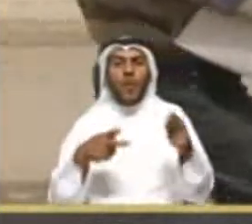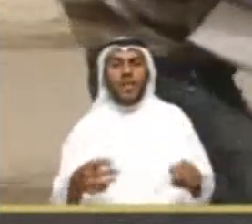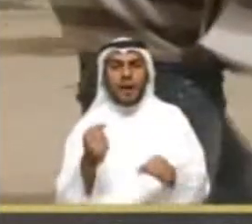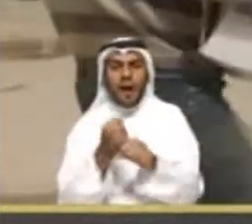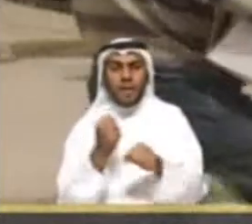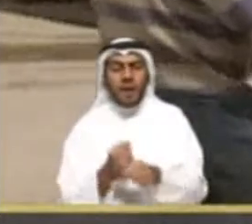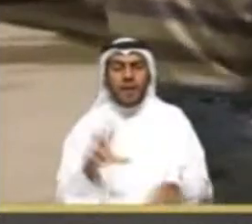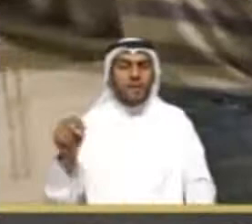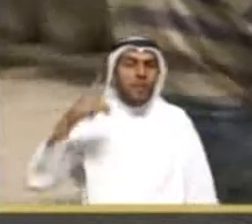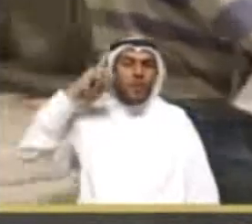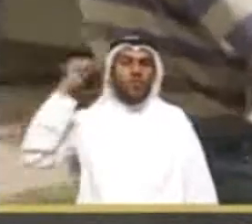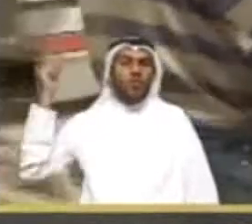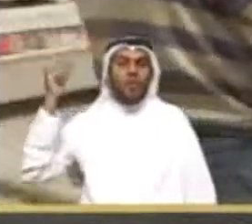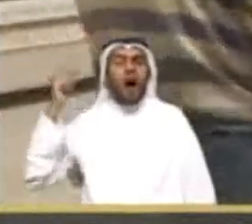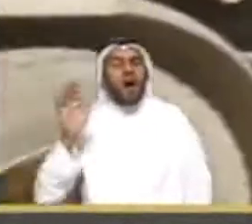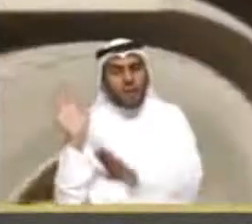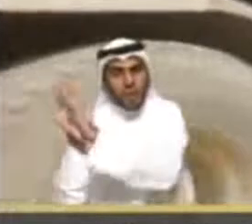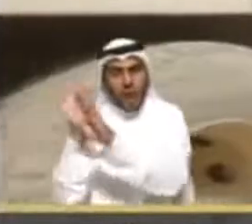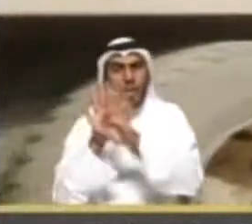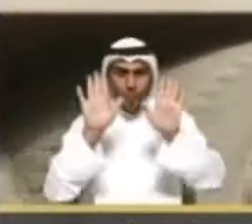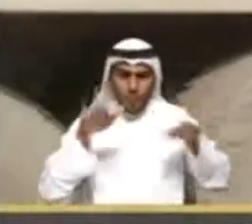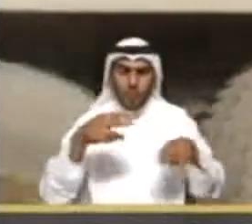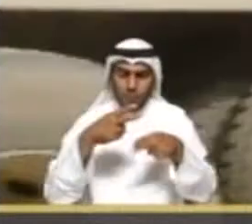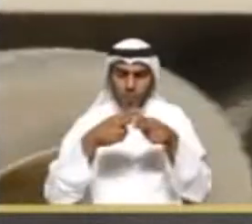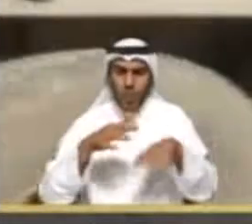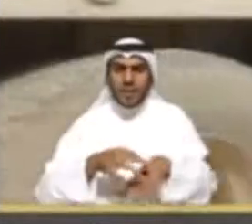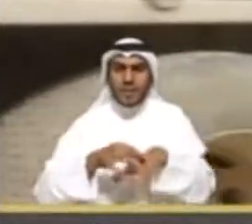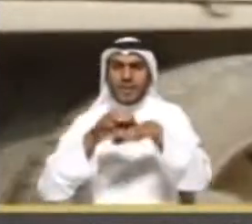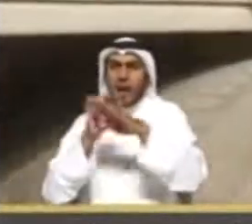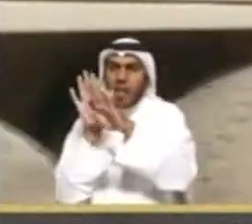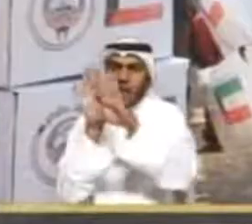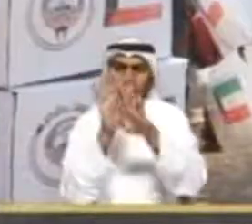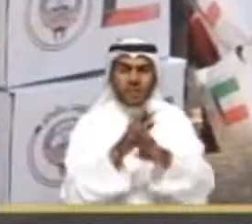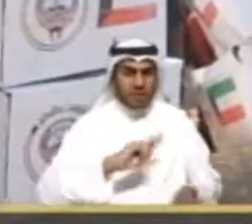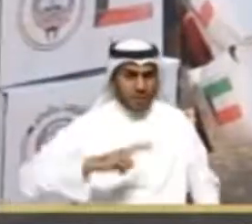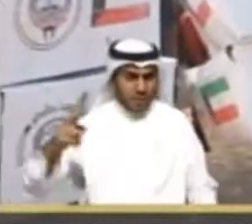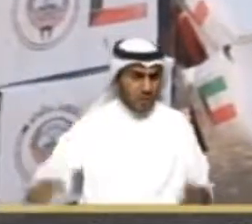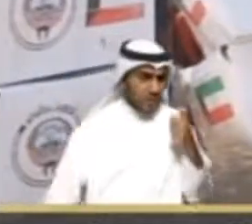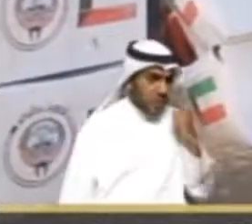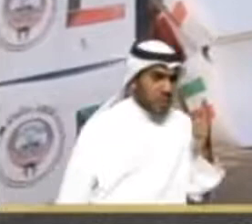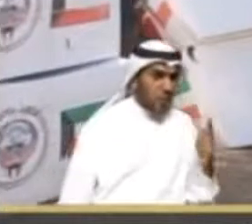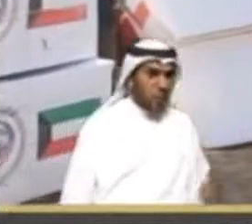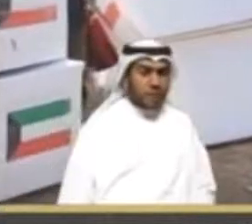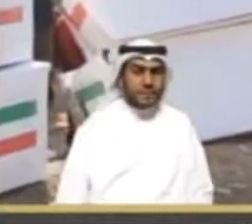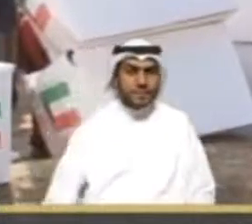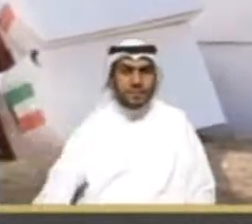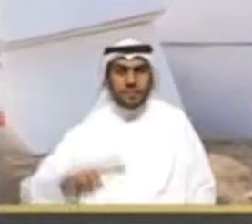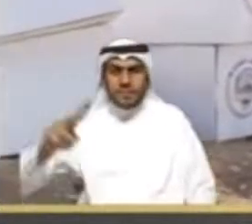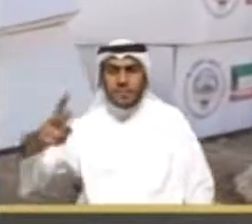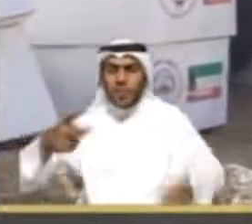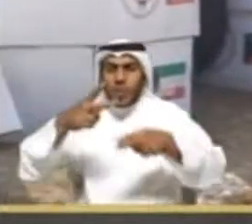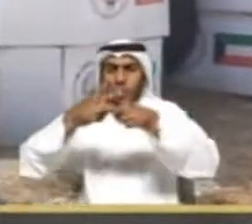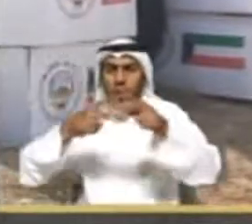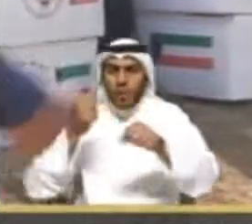الصومال كذلك كان لها نصيب من المساعدات الإنسانية، حيث سير فريق الشفاء الطبي التطوعي